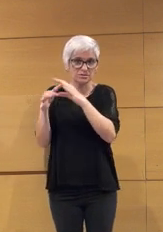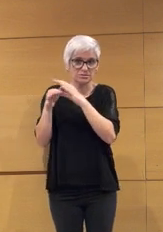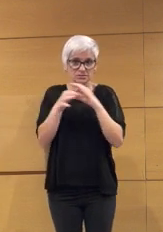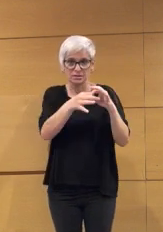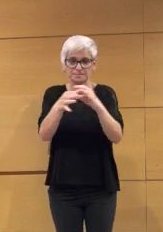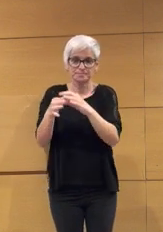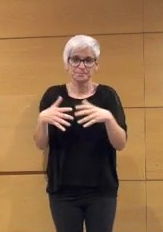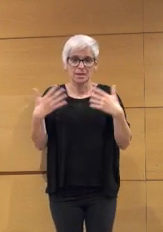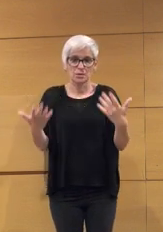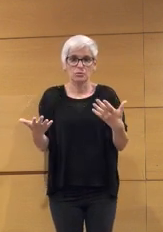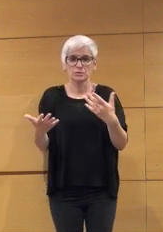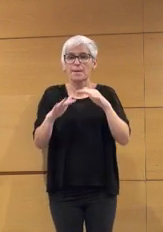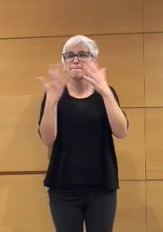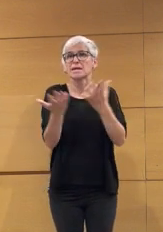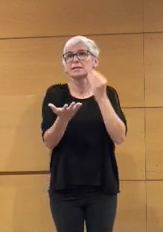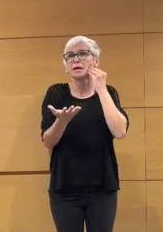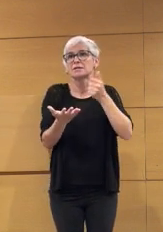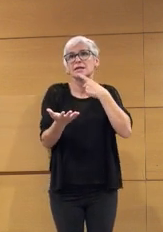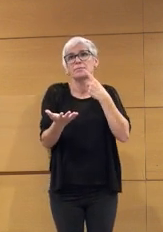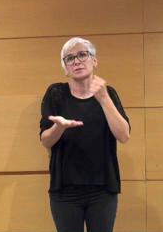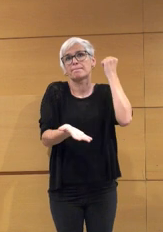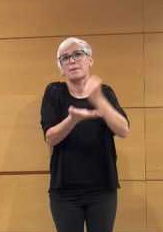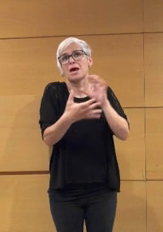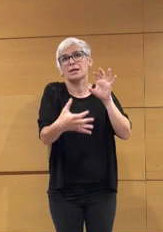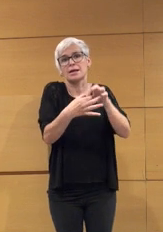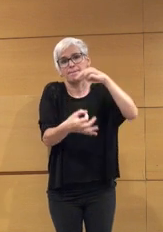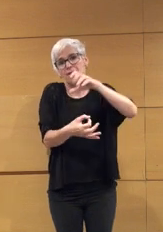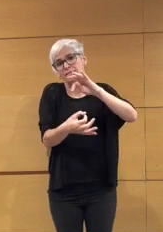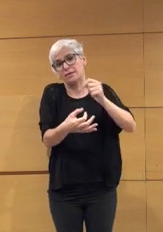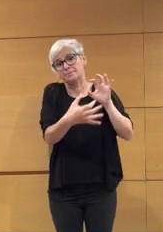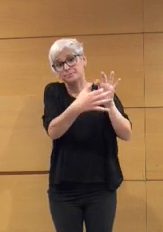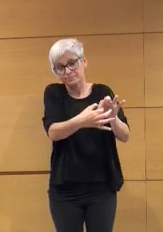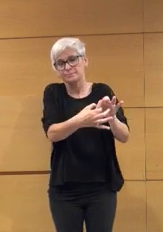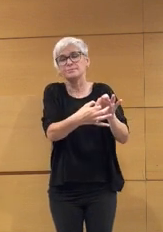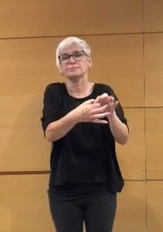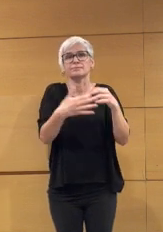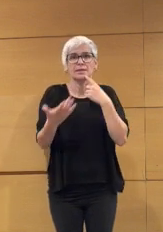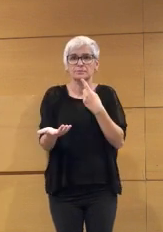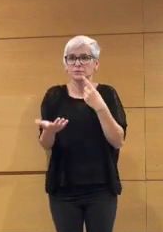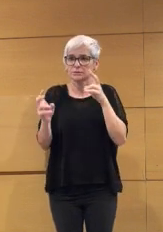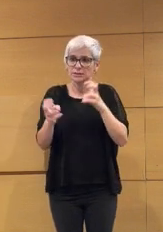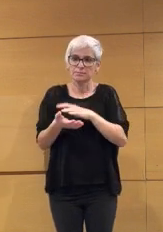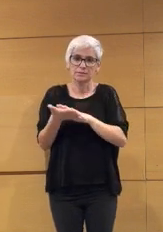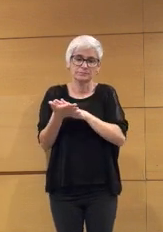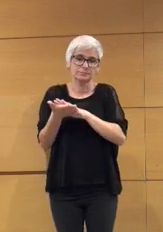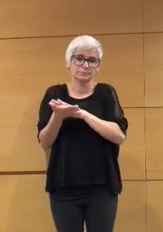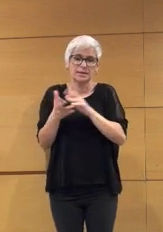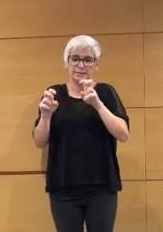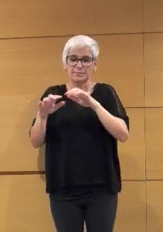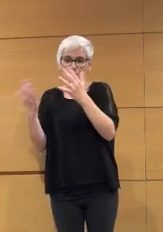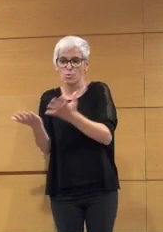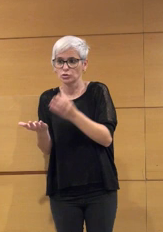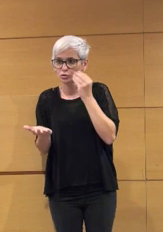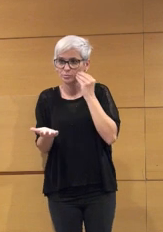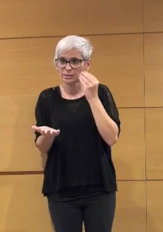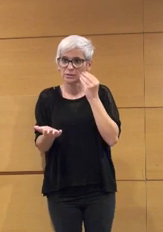l'associem més, no, a una marca, no, de Meta, en concret, i es parla molt sobre mons virtuals